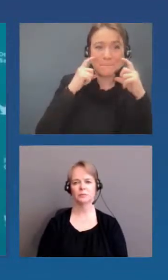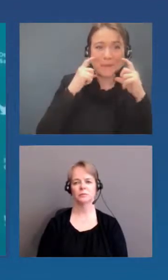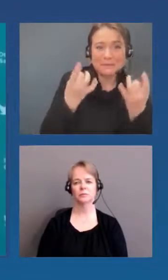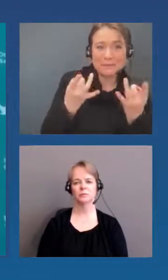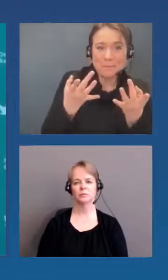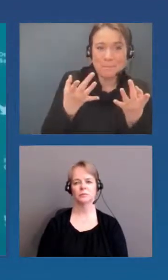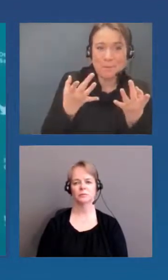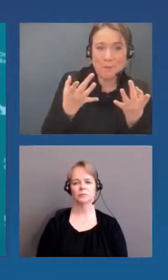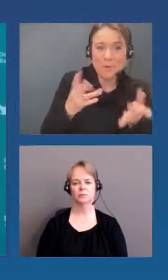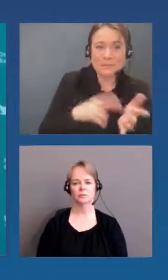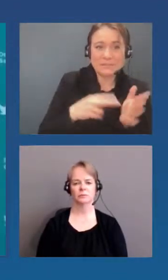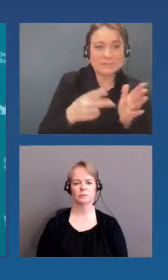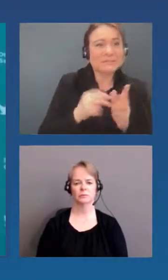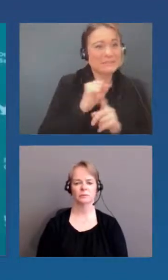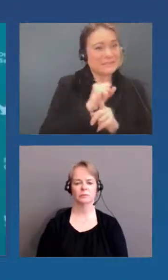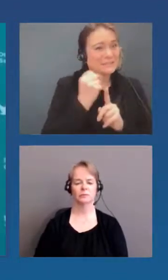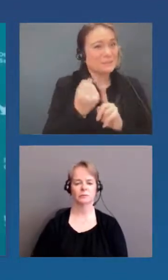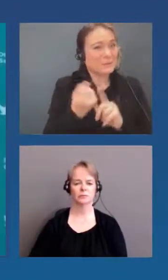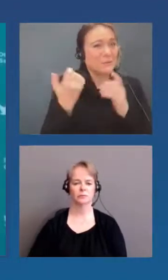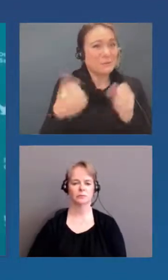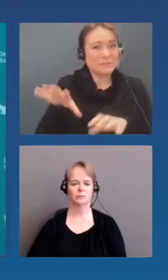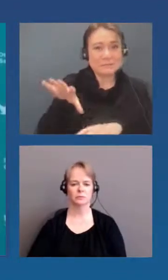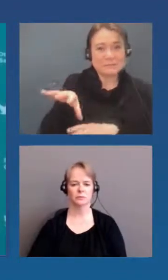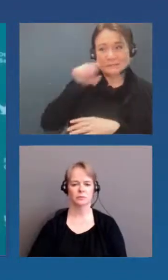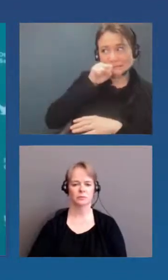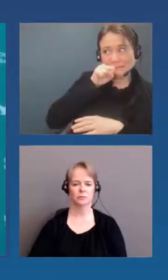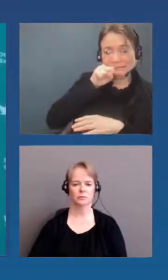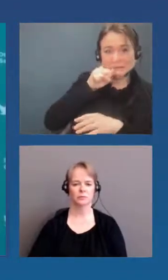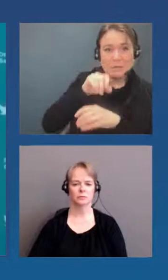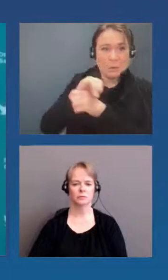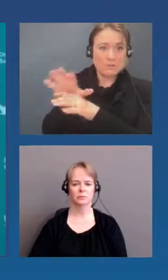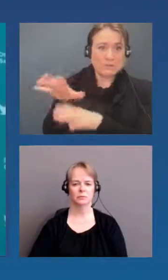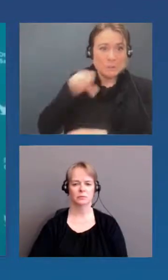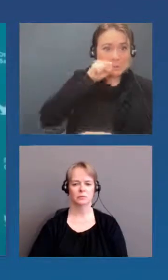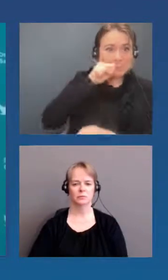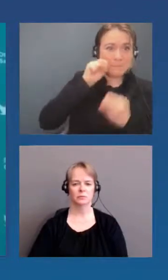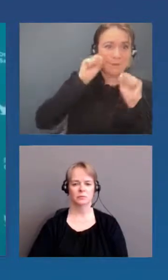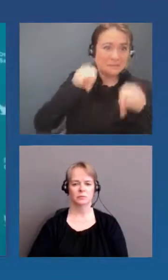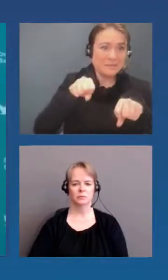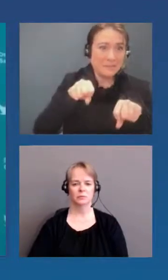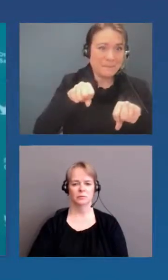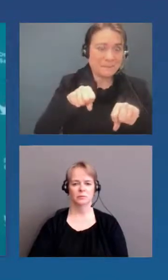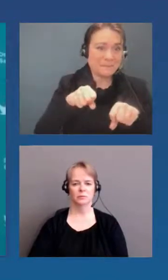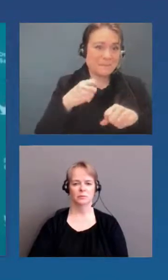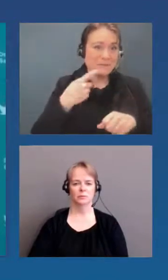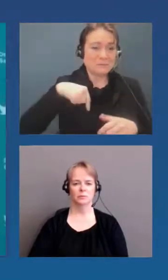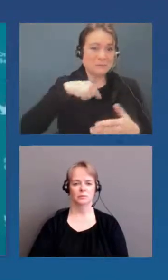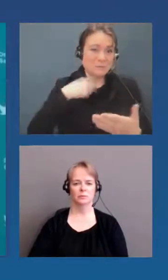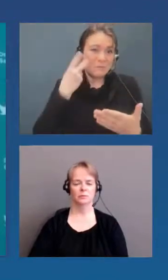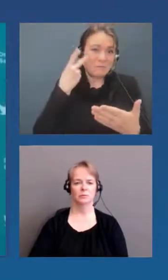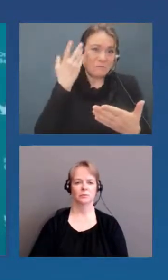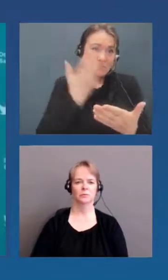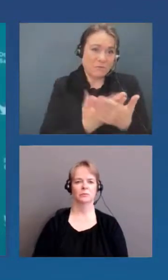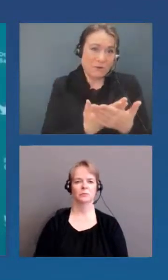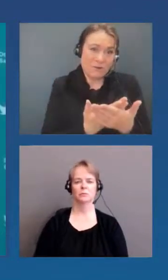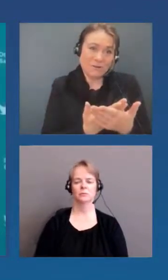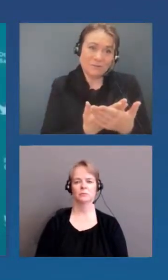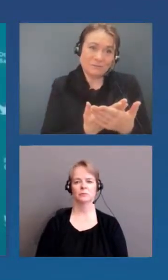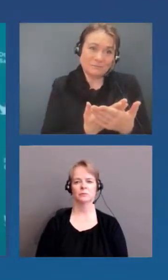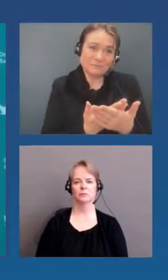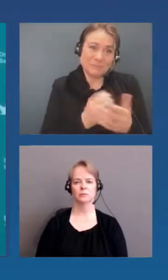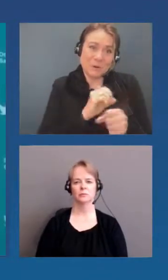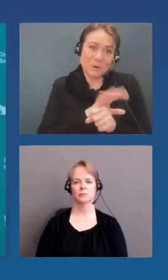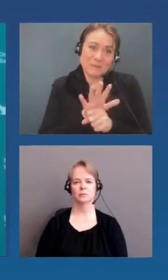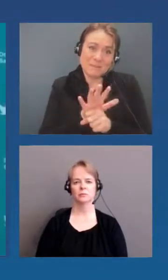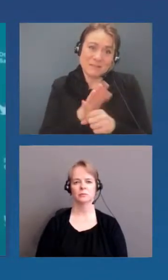des situations où c'est possible d'avoir la transmission de COVID-19 et on voit cette transmission. Et